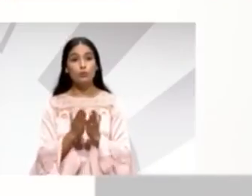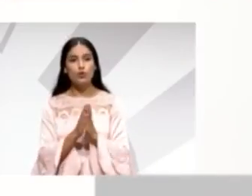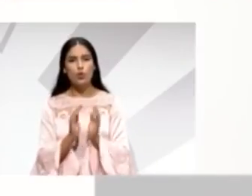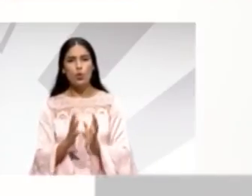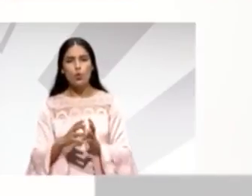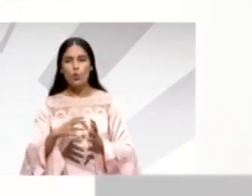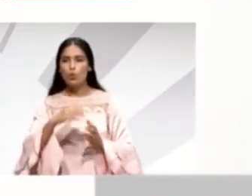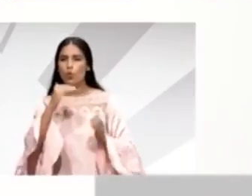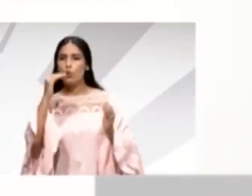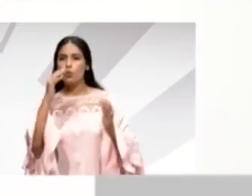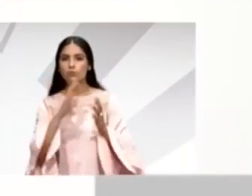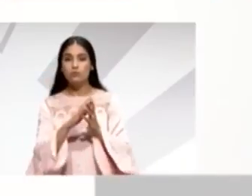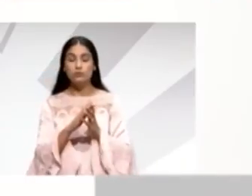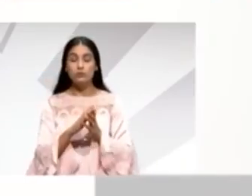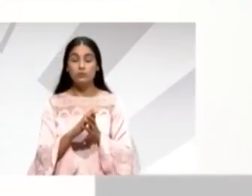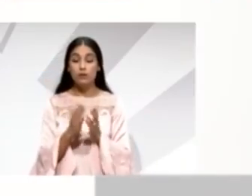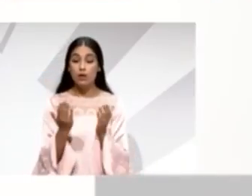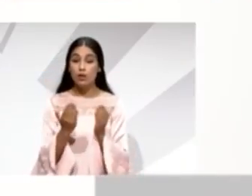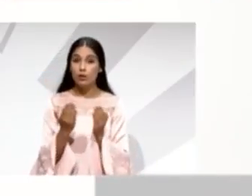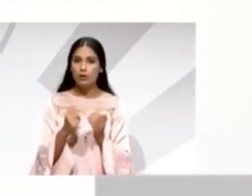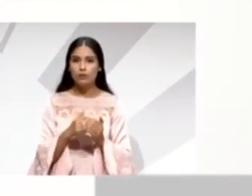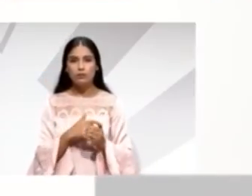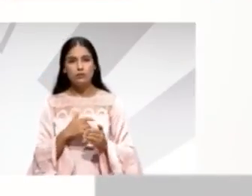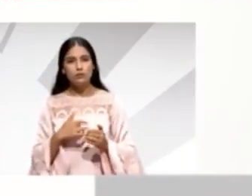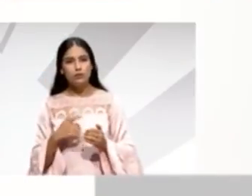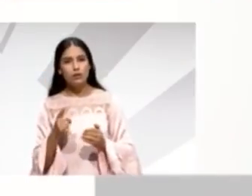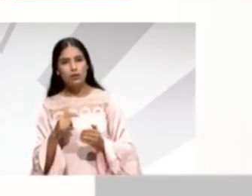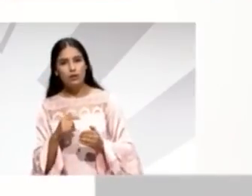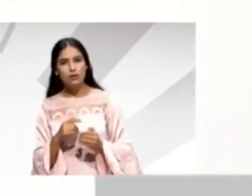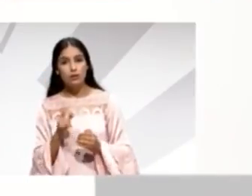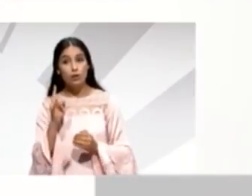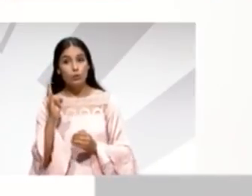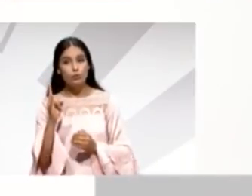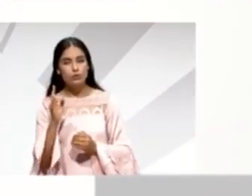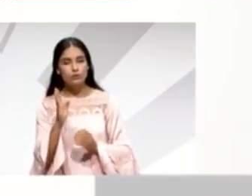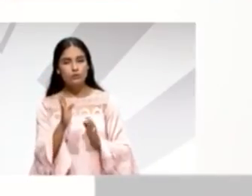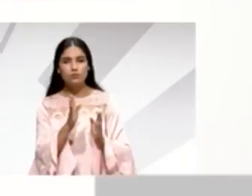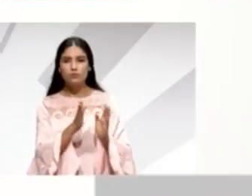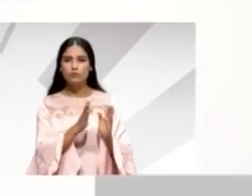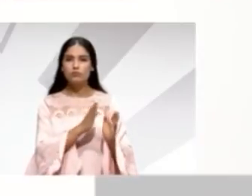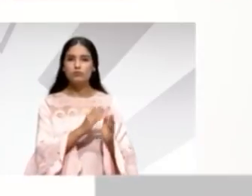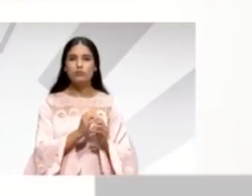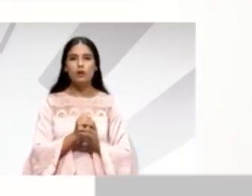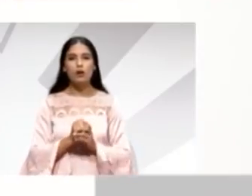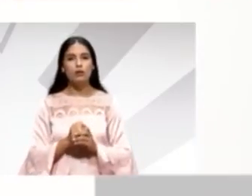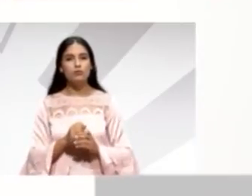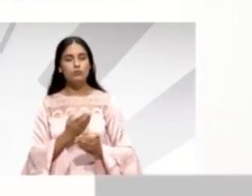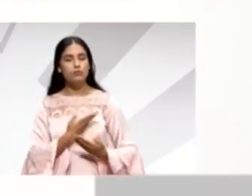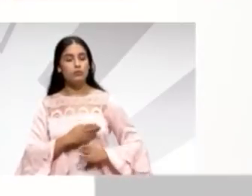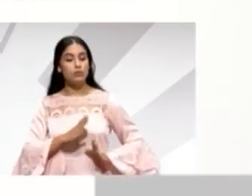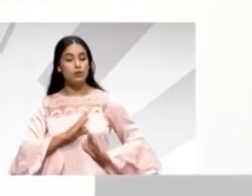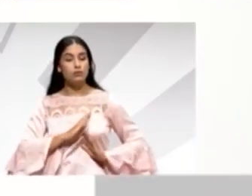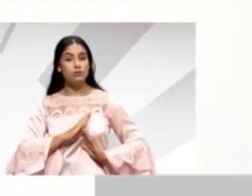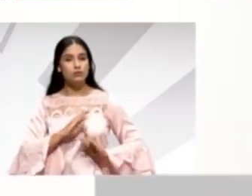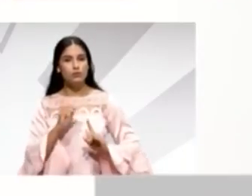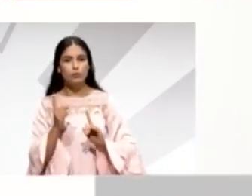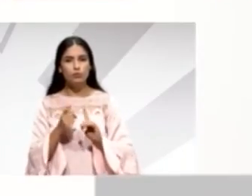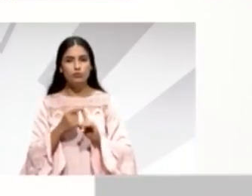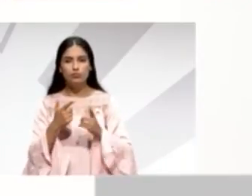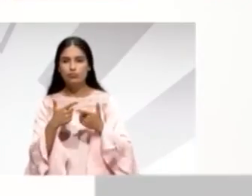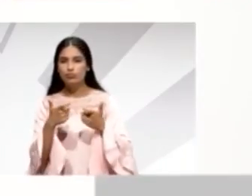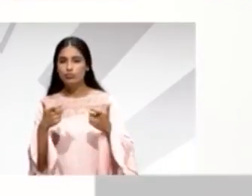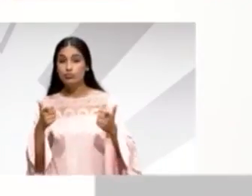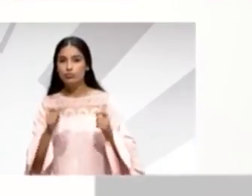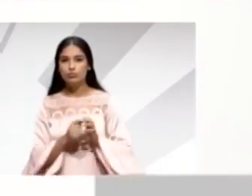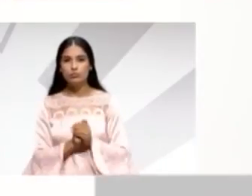رياضيا صحيا مستشفى عسكري متعدد التخصصات الى مطار المفروض